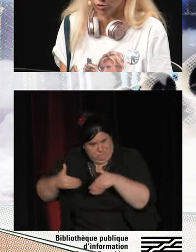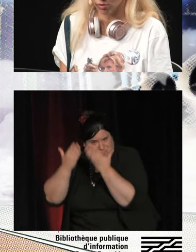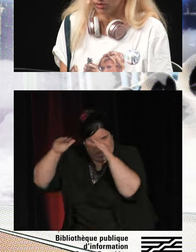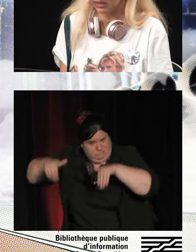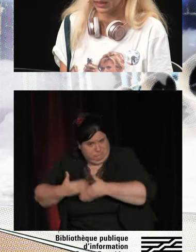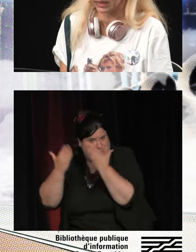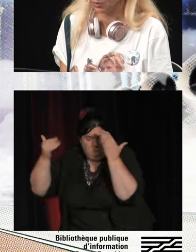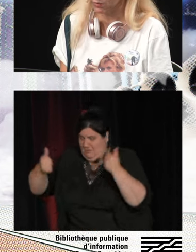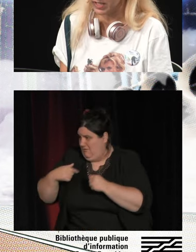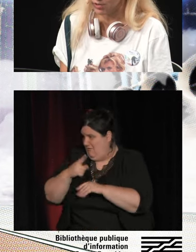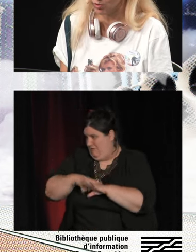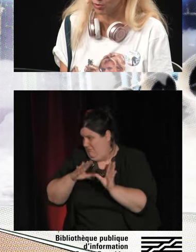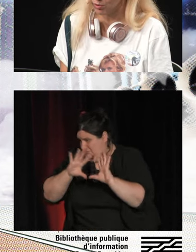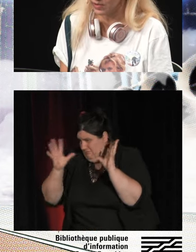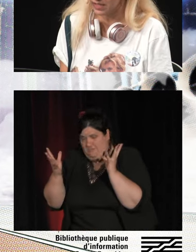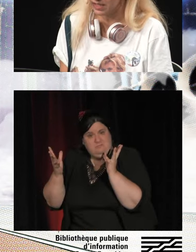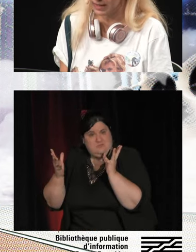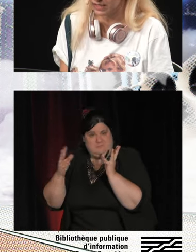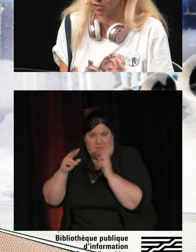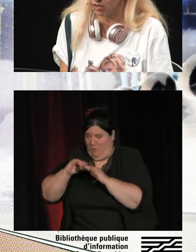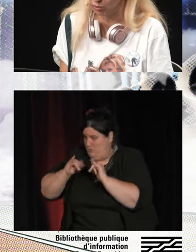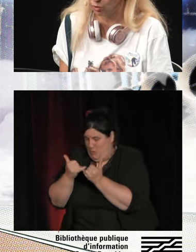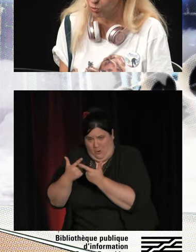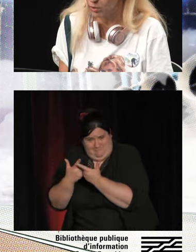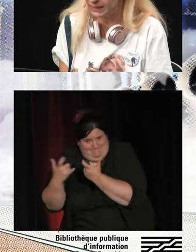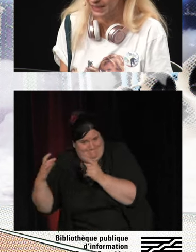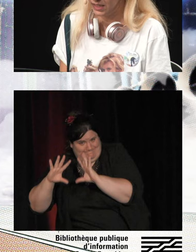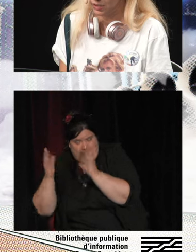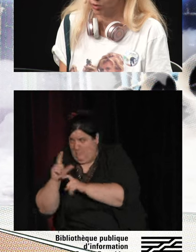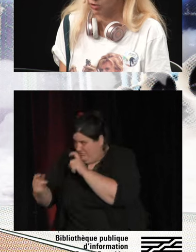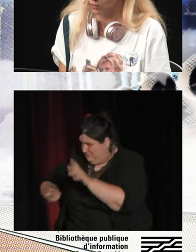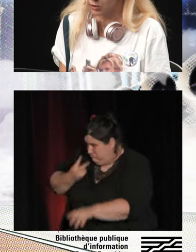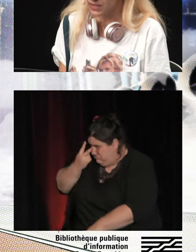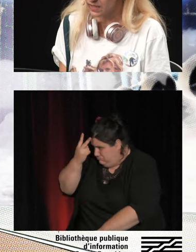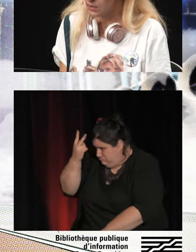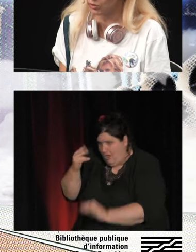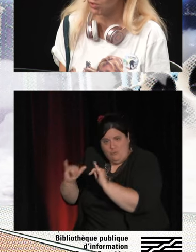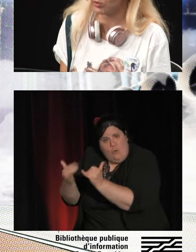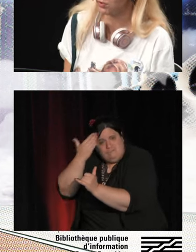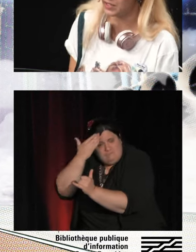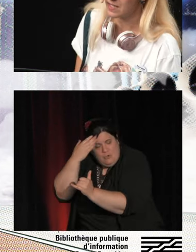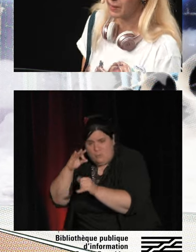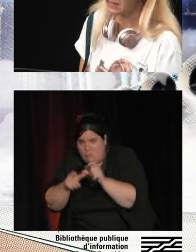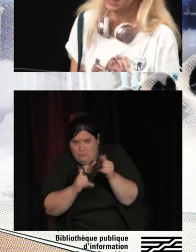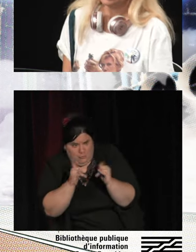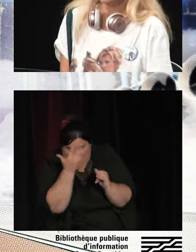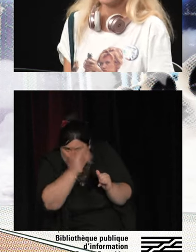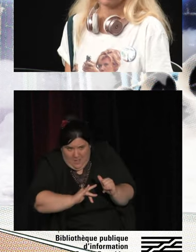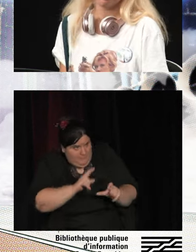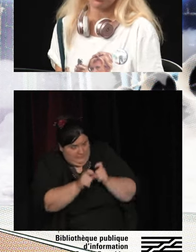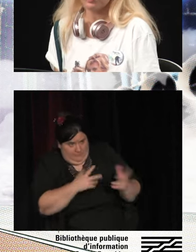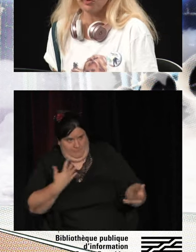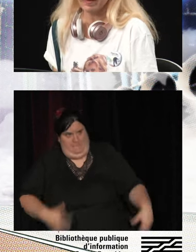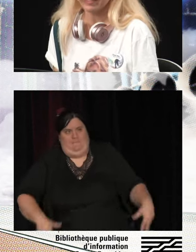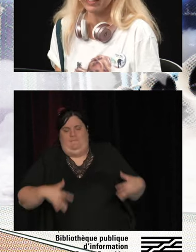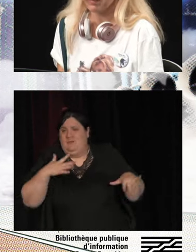sur des tas de jeux. Et donc vous voyez juste se succéder bah, des gens trop doués sur des jeux que vous connaissez, sur des jeux que vous connaissez pas. Il y